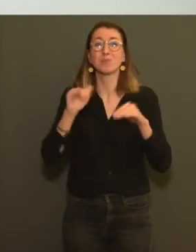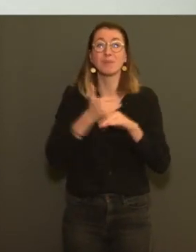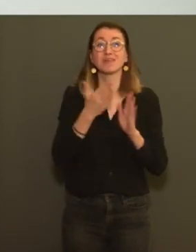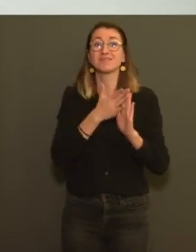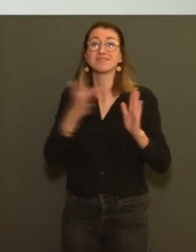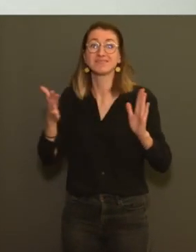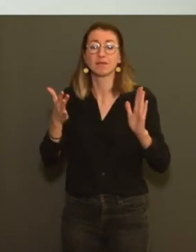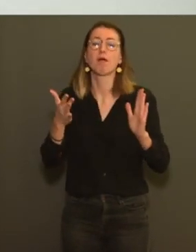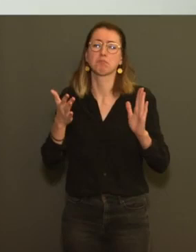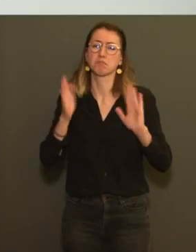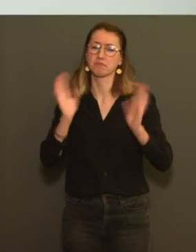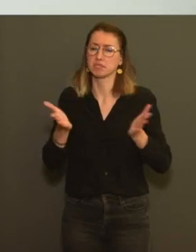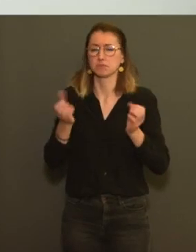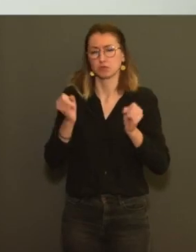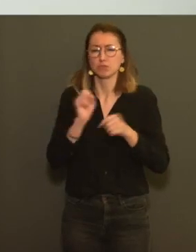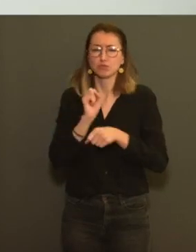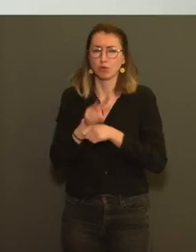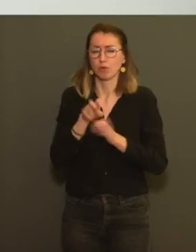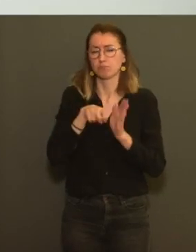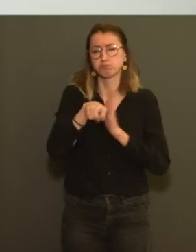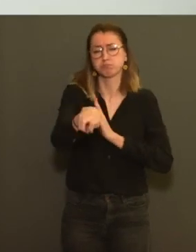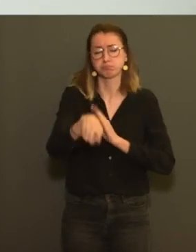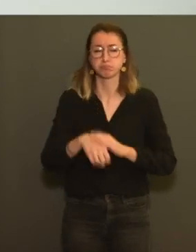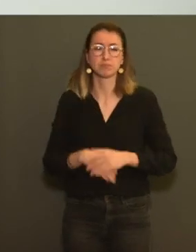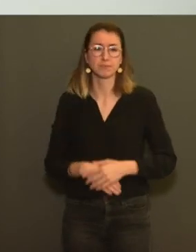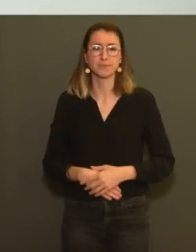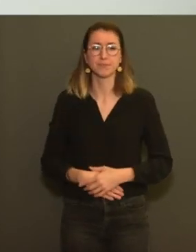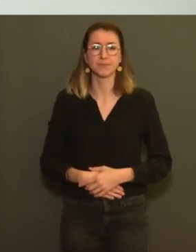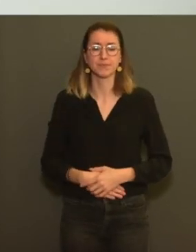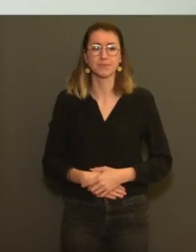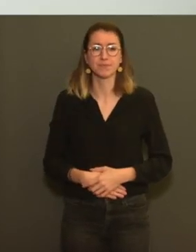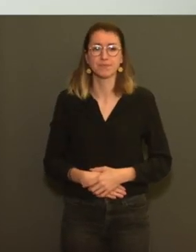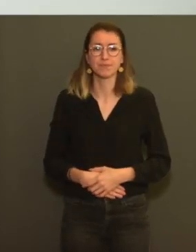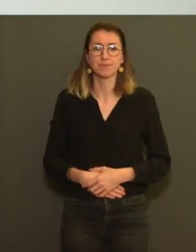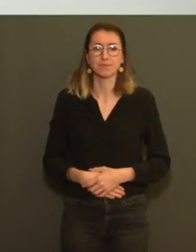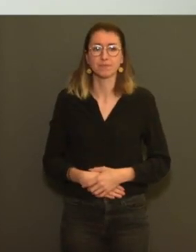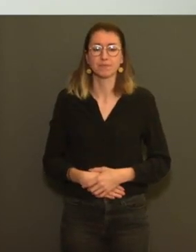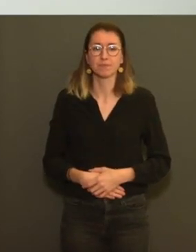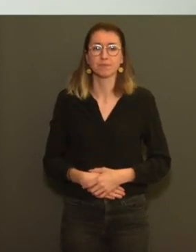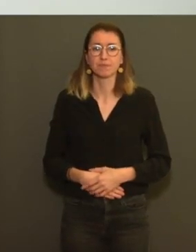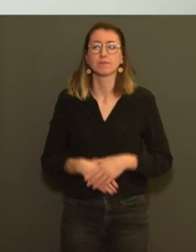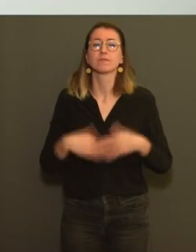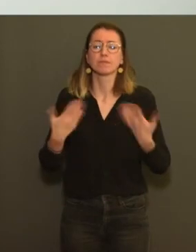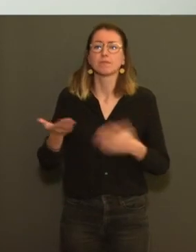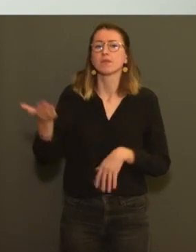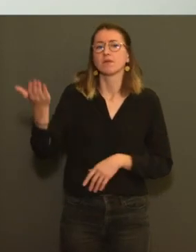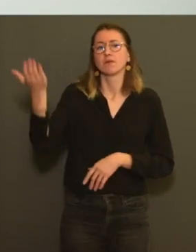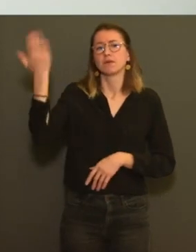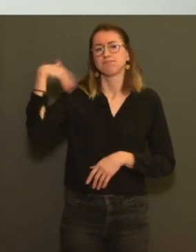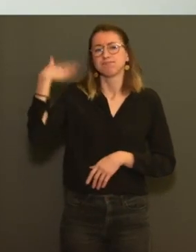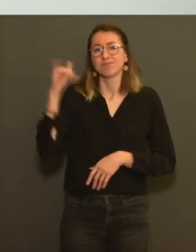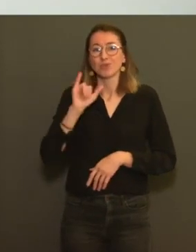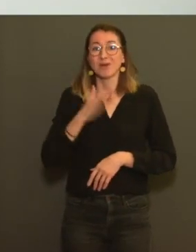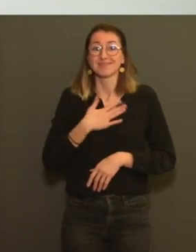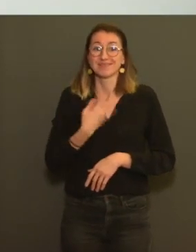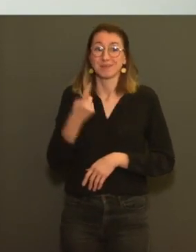Toutes les situations préalables dans lesquelles des tests étaient réalisés, soit à la demande de la personne après acquiescement de son